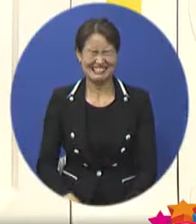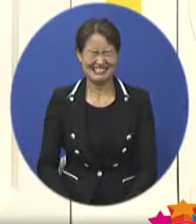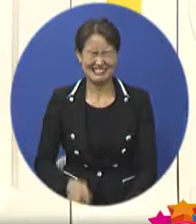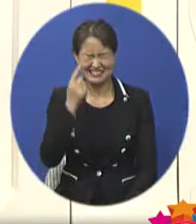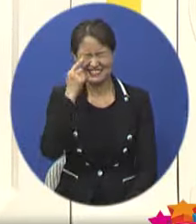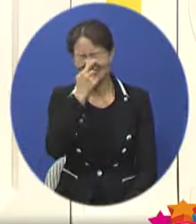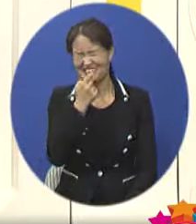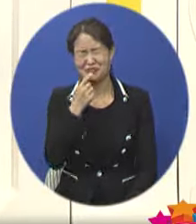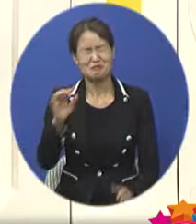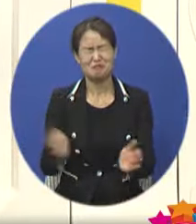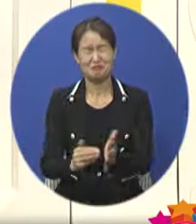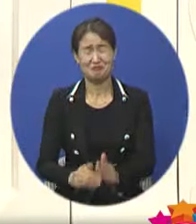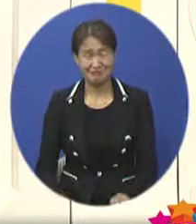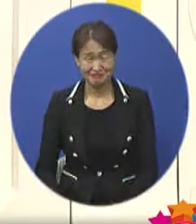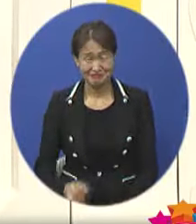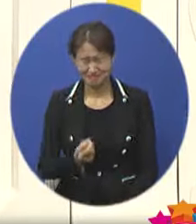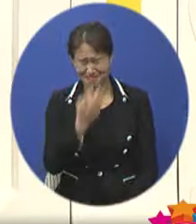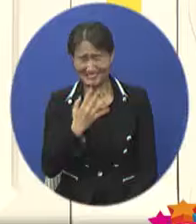붙었죠.